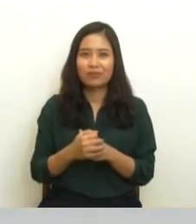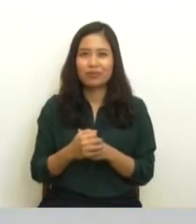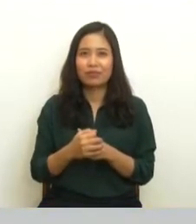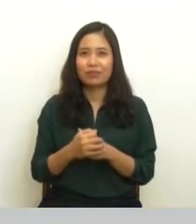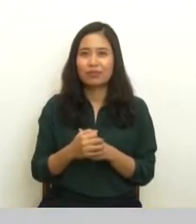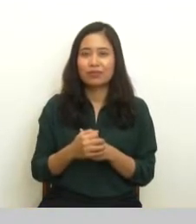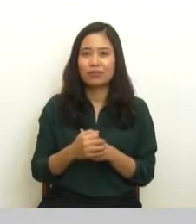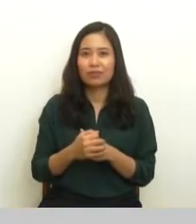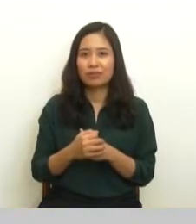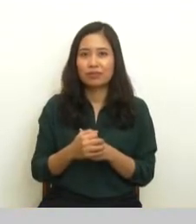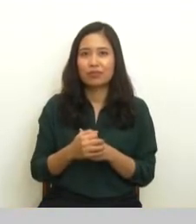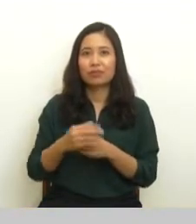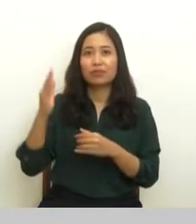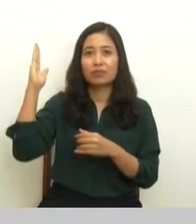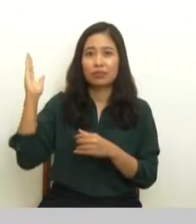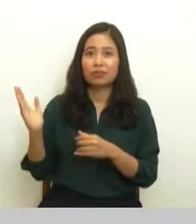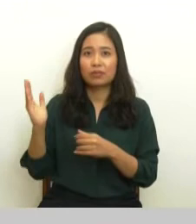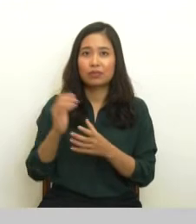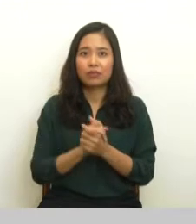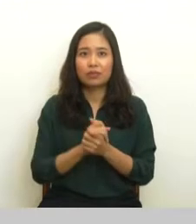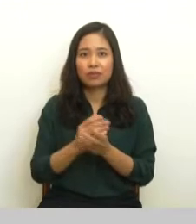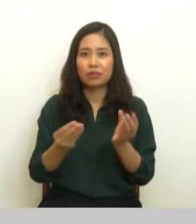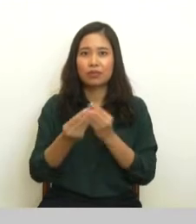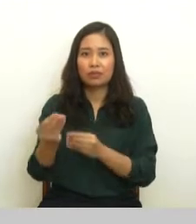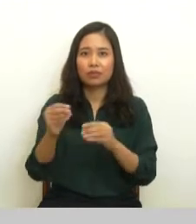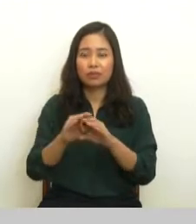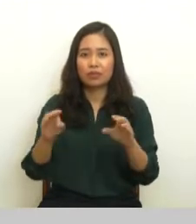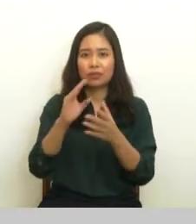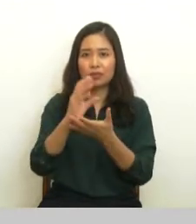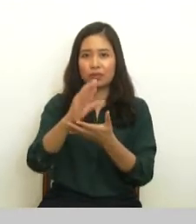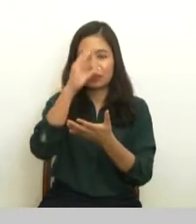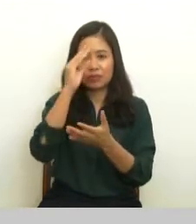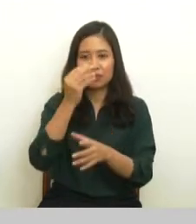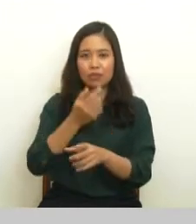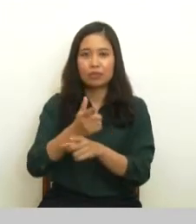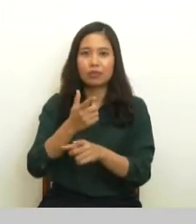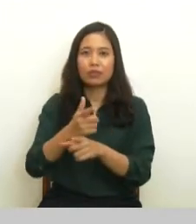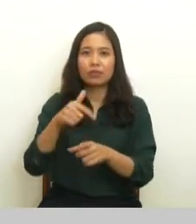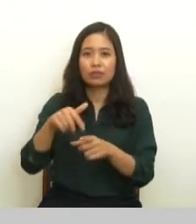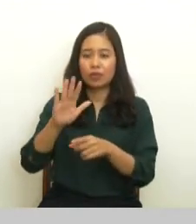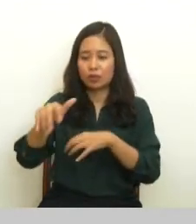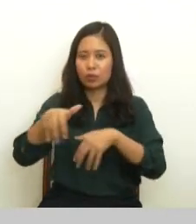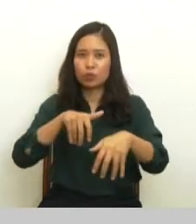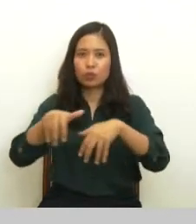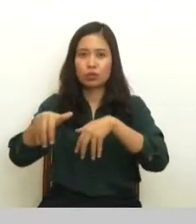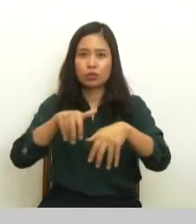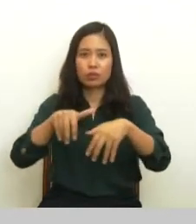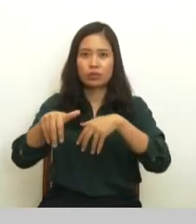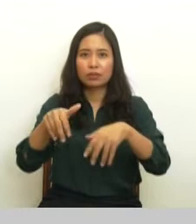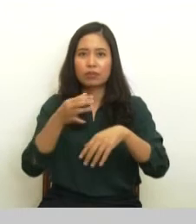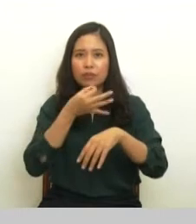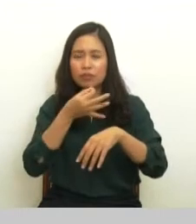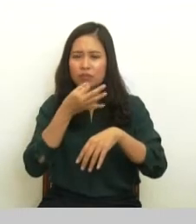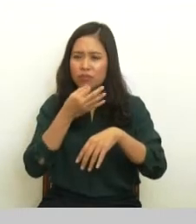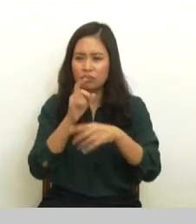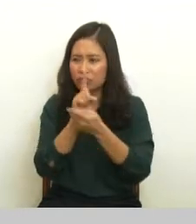พี่มาเริมจากการให้เดกๆเรีนรู้หน่วยการเรียนอาชีใชุชนของเราคุครูสอบถามนัเรีน